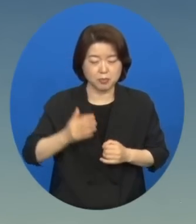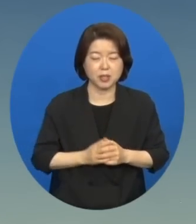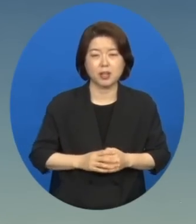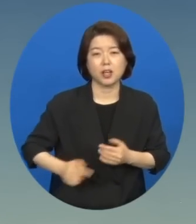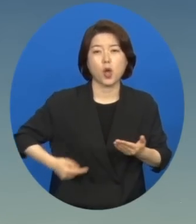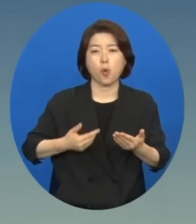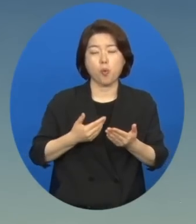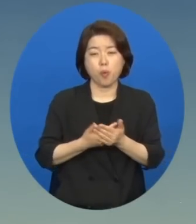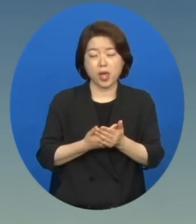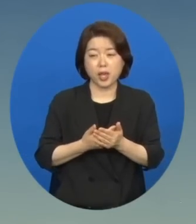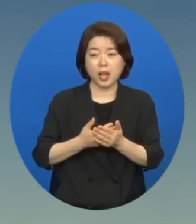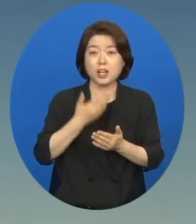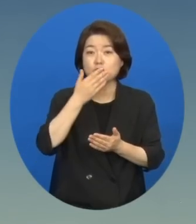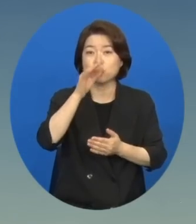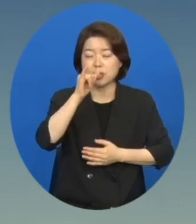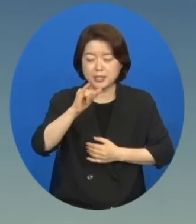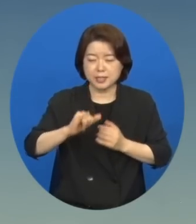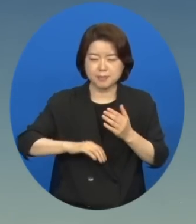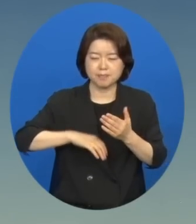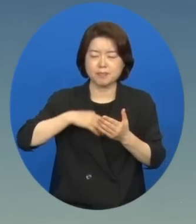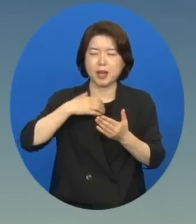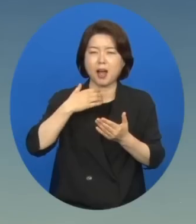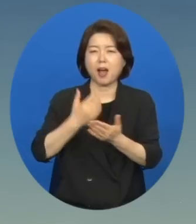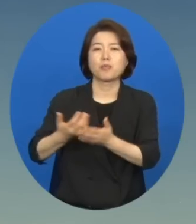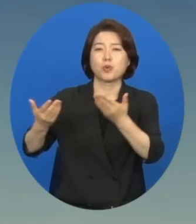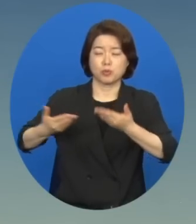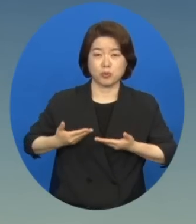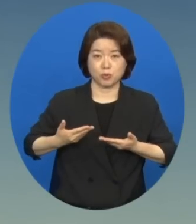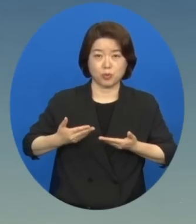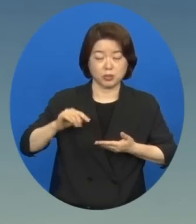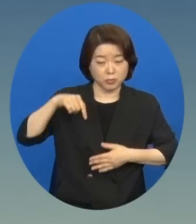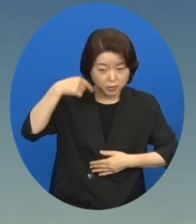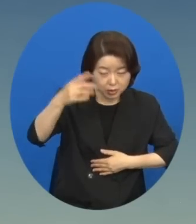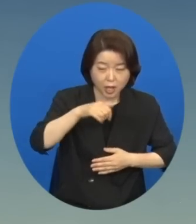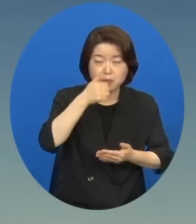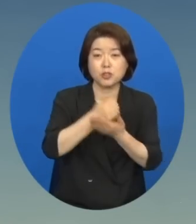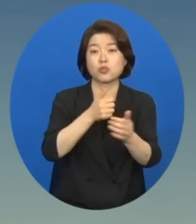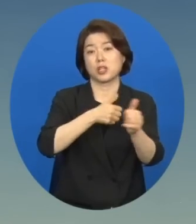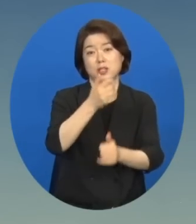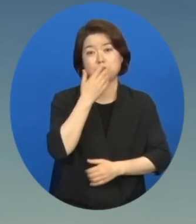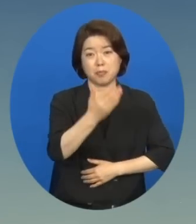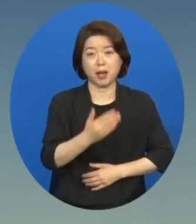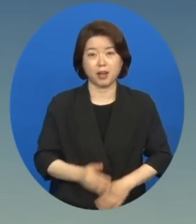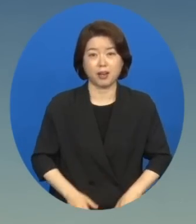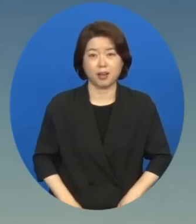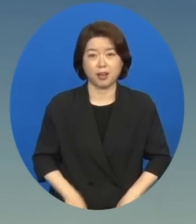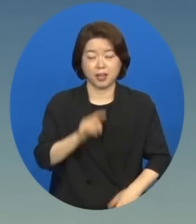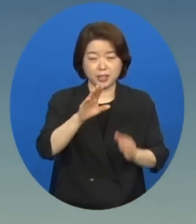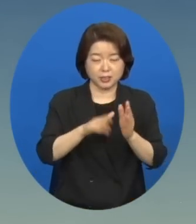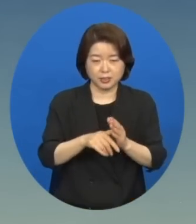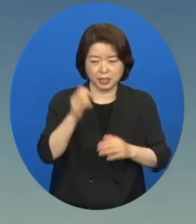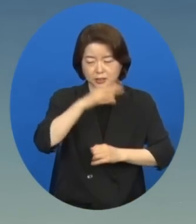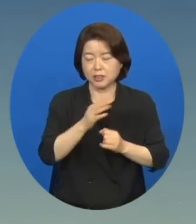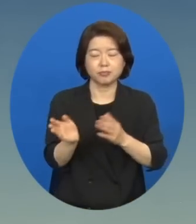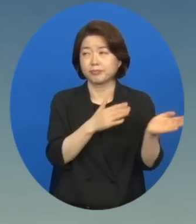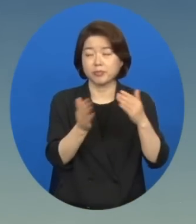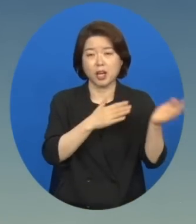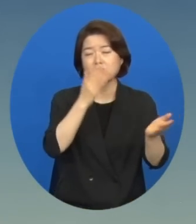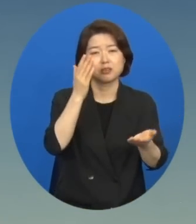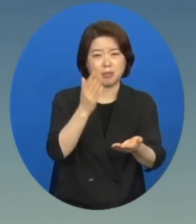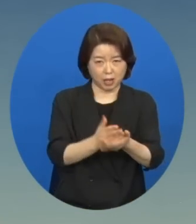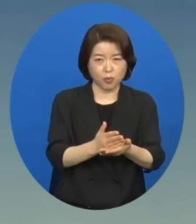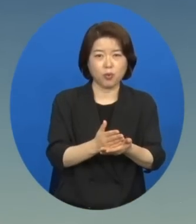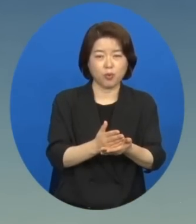감동을 주세요. 그러면서 죄를 이기게 되는 거예요. 그러니 그럴 때 그냥 지나치지 마세요.